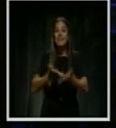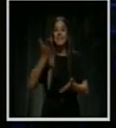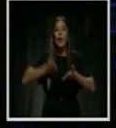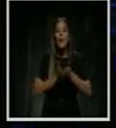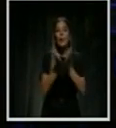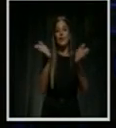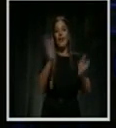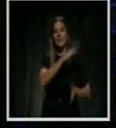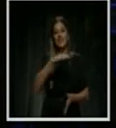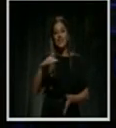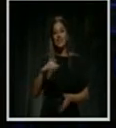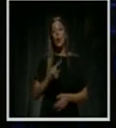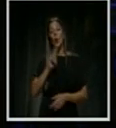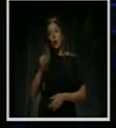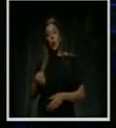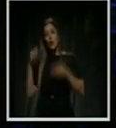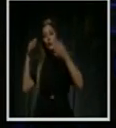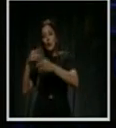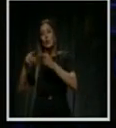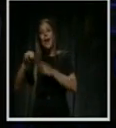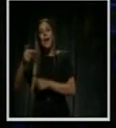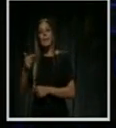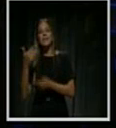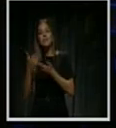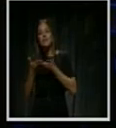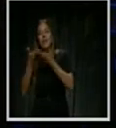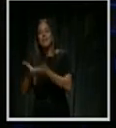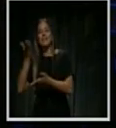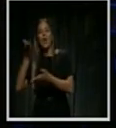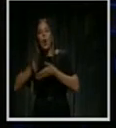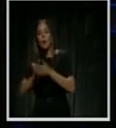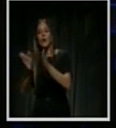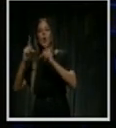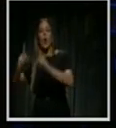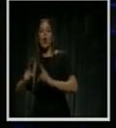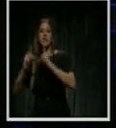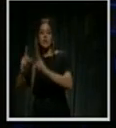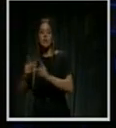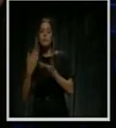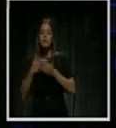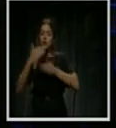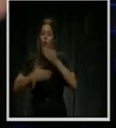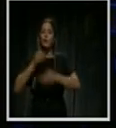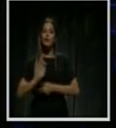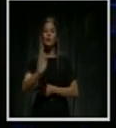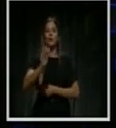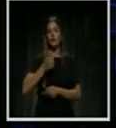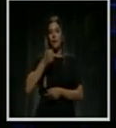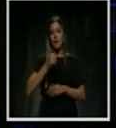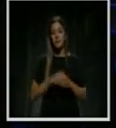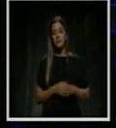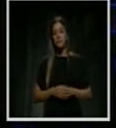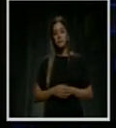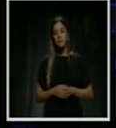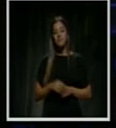biex iħarreġ iż-żgħażagħ tagħna jaħtfu l-opportunitajiet kollha u nibqgħu dejjem hekk mixjin il quddiem. Dik il-diskussjoni tant